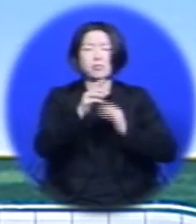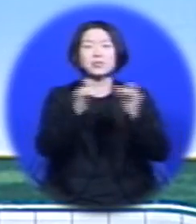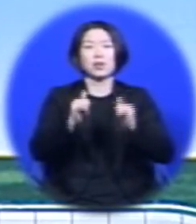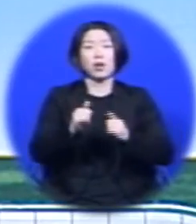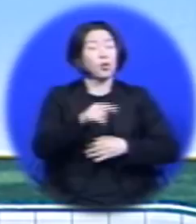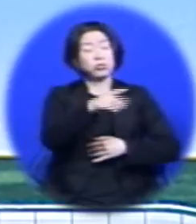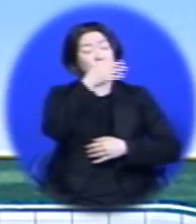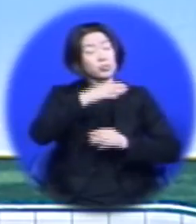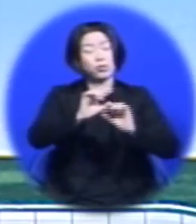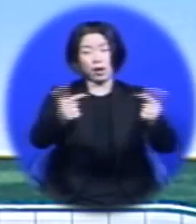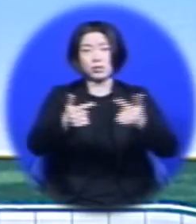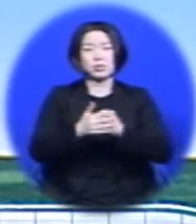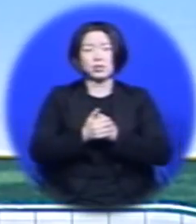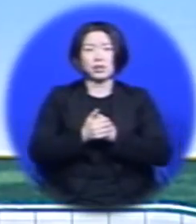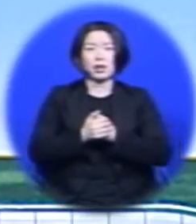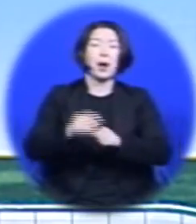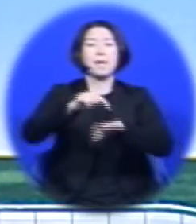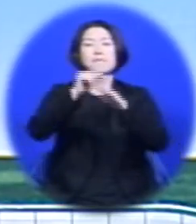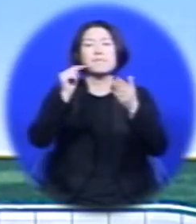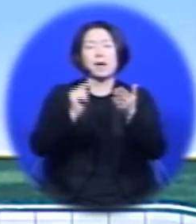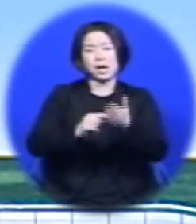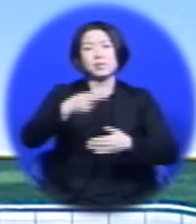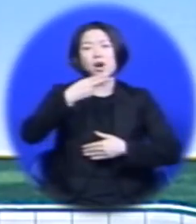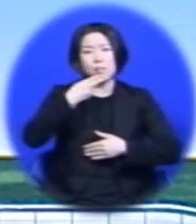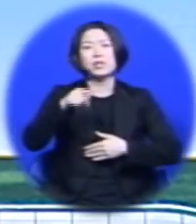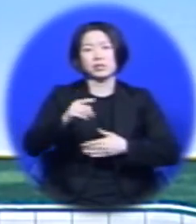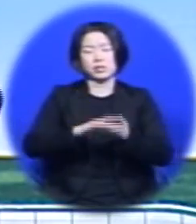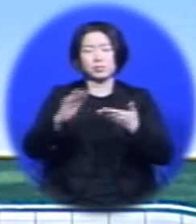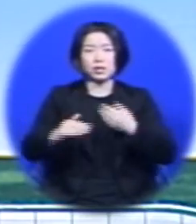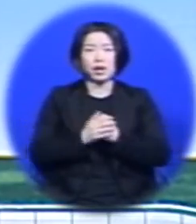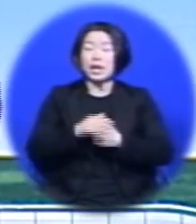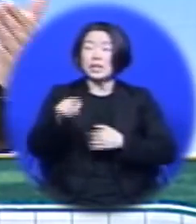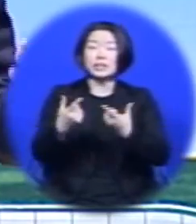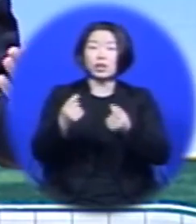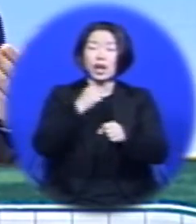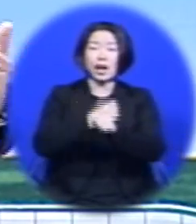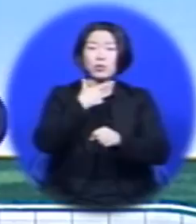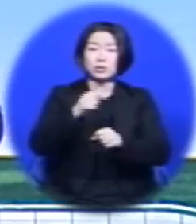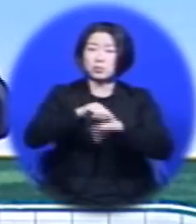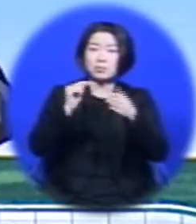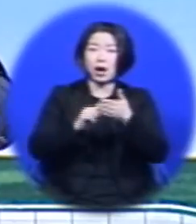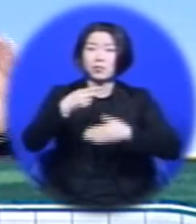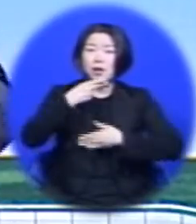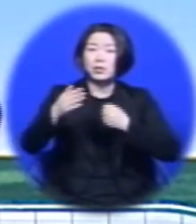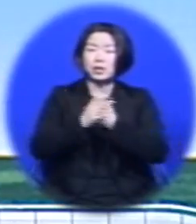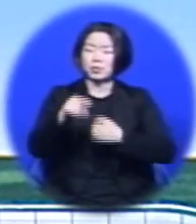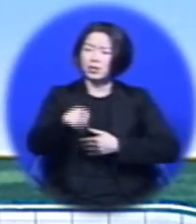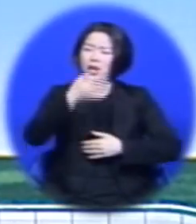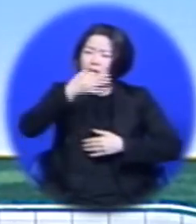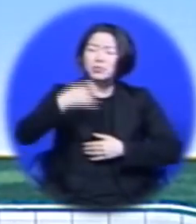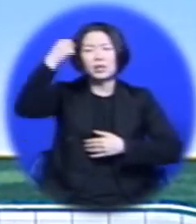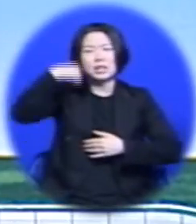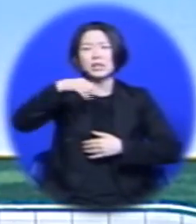힘든 거 아닙니다 마음이 없는 것 낳으며 그렇게 하고 싶은 마음이 없으니까 그게 힘들게 느껴지는